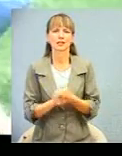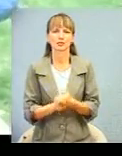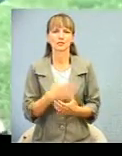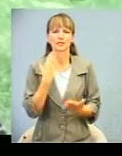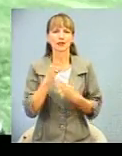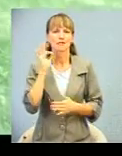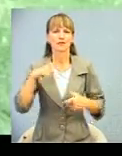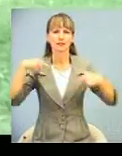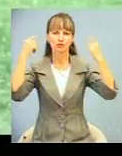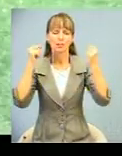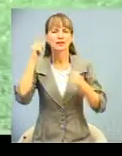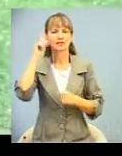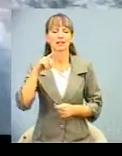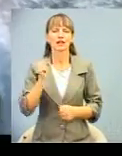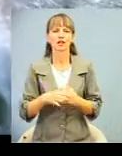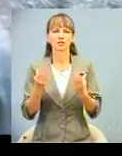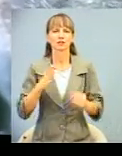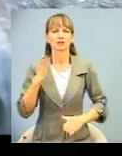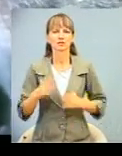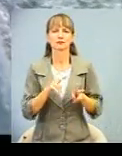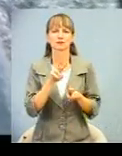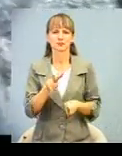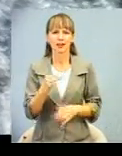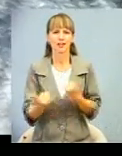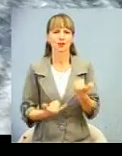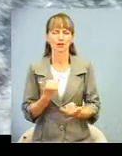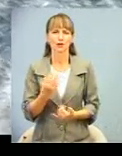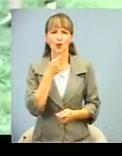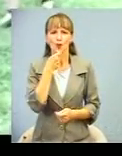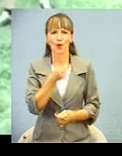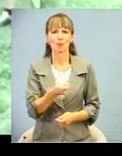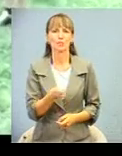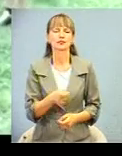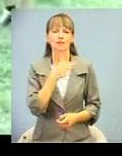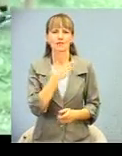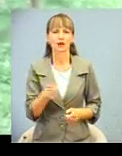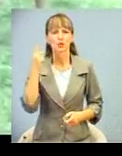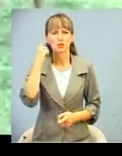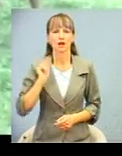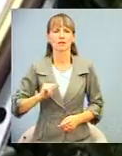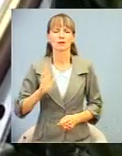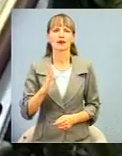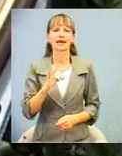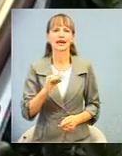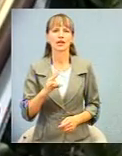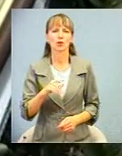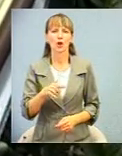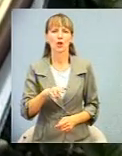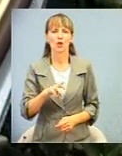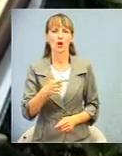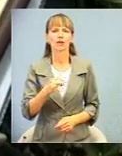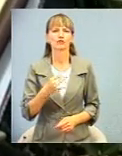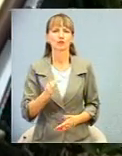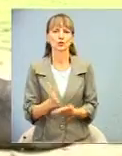німецькою вівчаркою. З нею він щодня тренується, доглядає та годує. Згодом мріє працювати в кінологічній службі, а поки готується